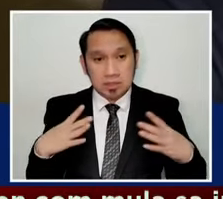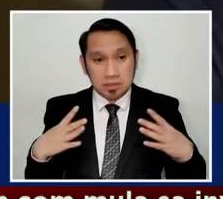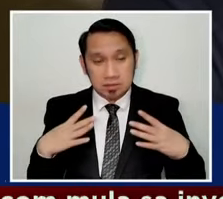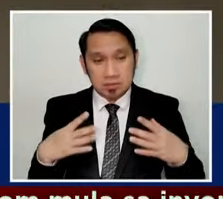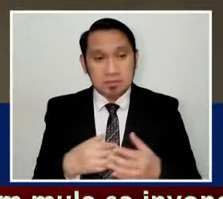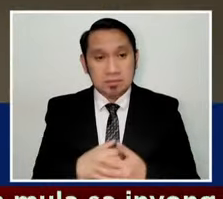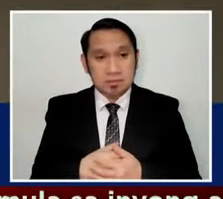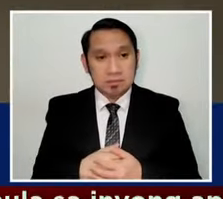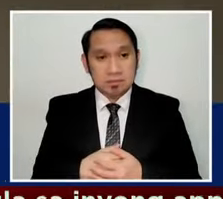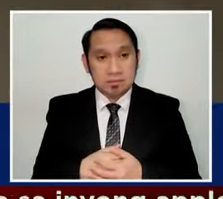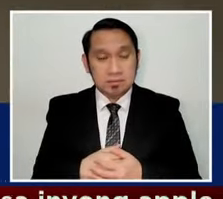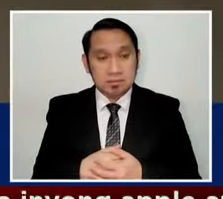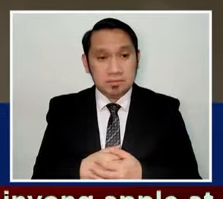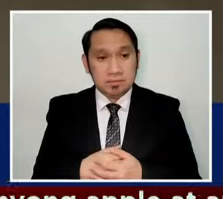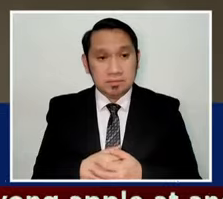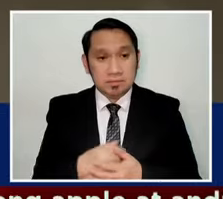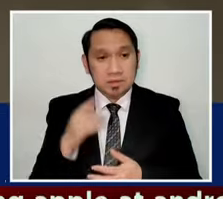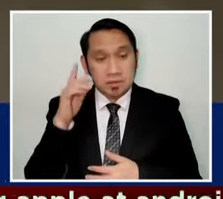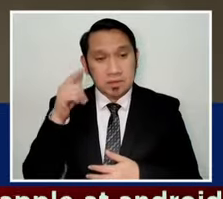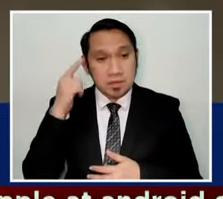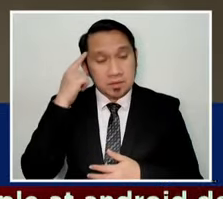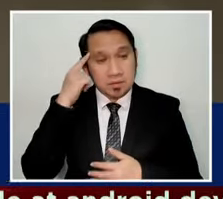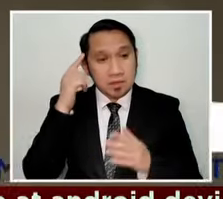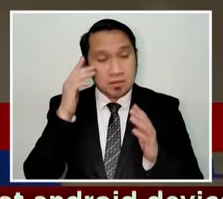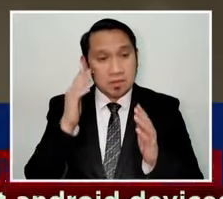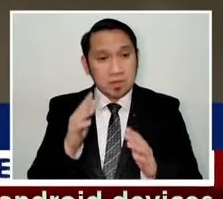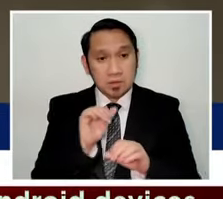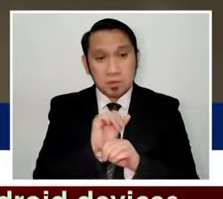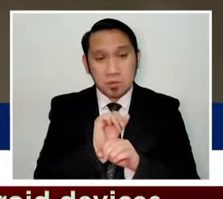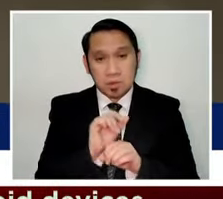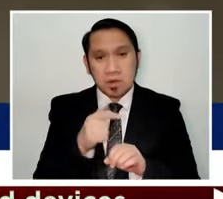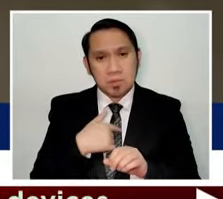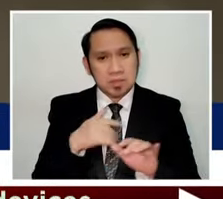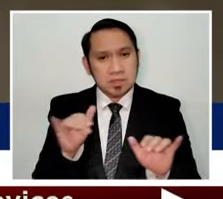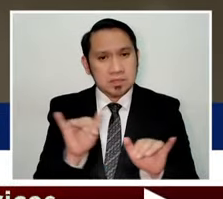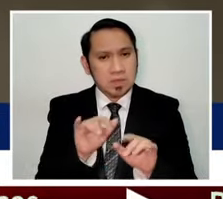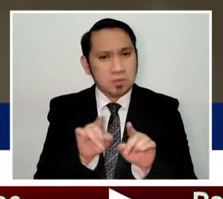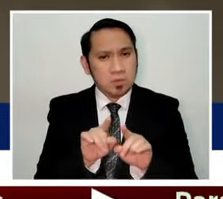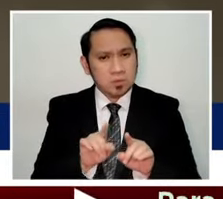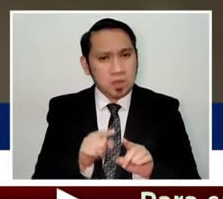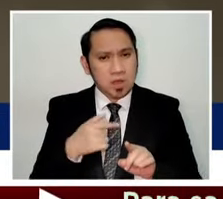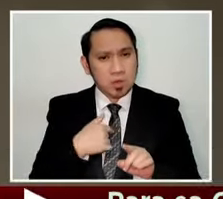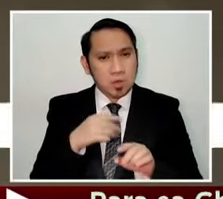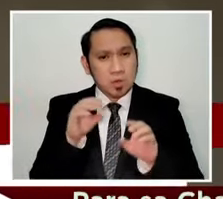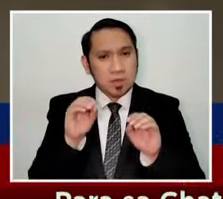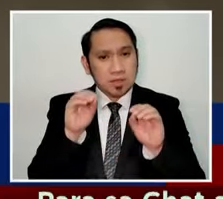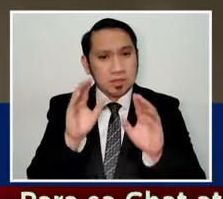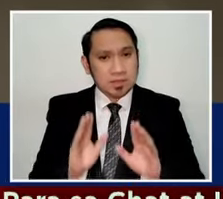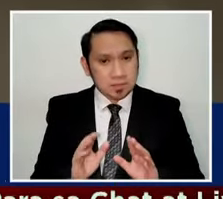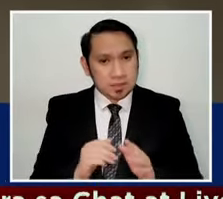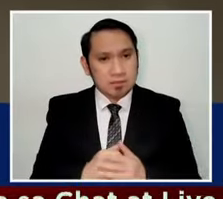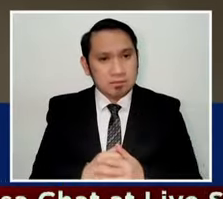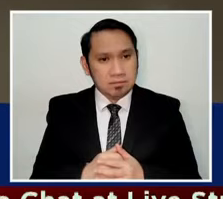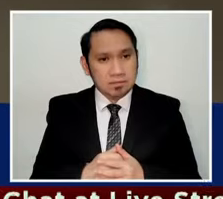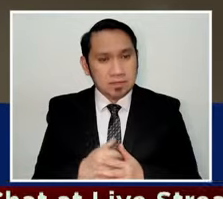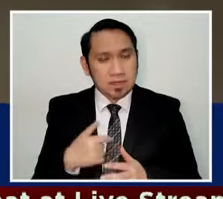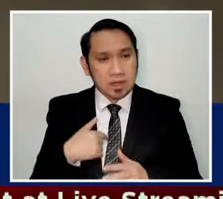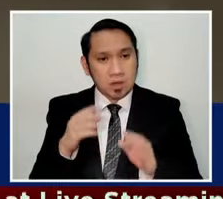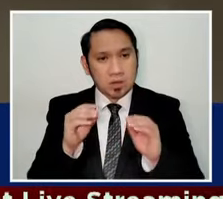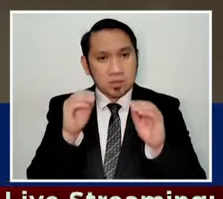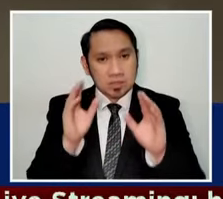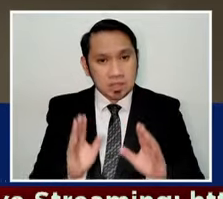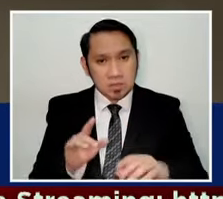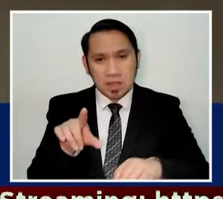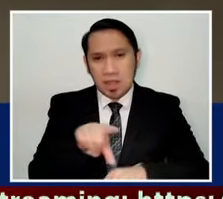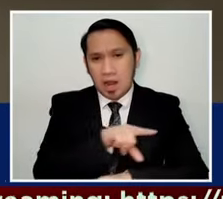Arnulfo Teves. As a government employee, ako naging teacher din ako, kapag nangihingi ka ng ganong katagal na